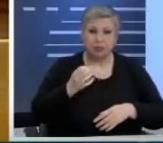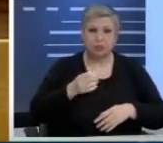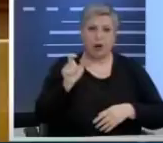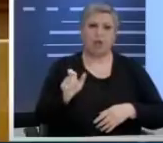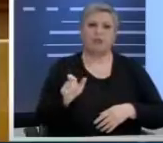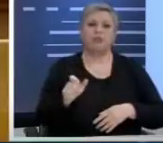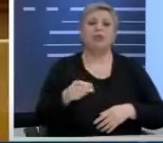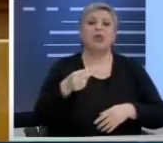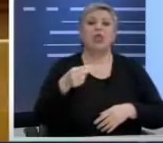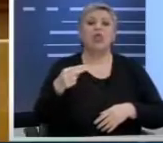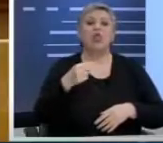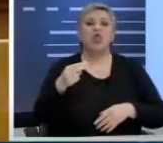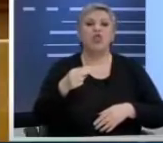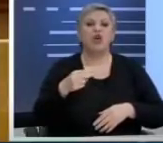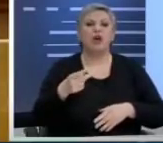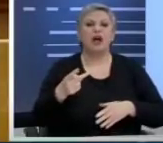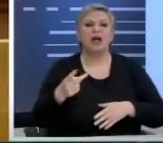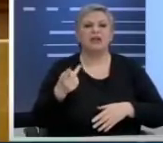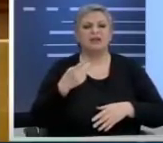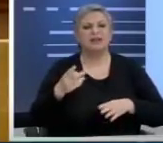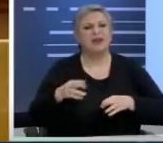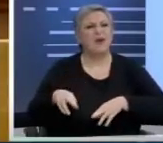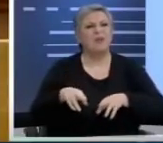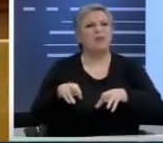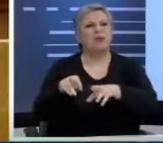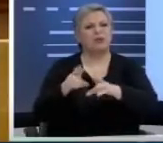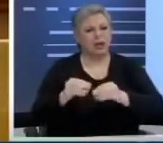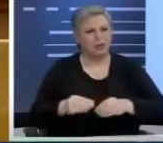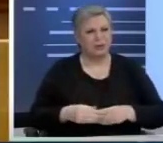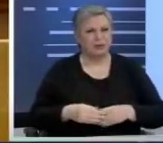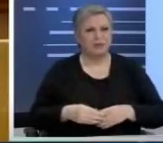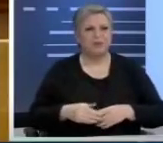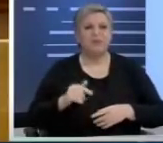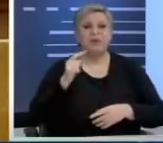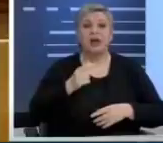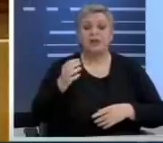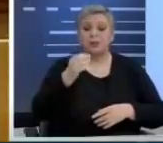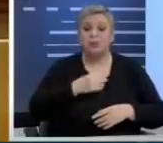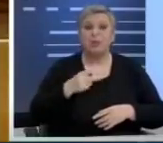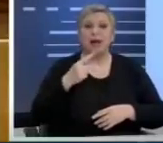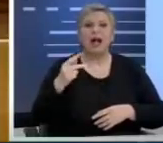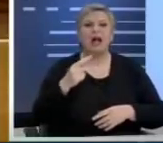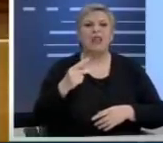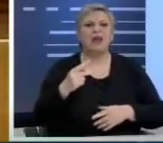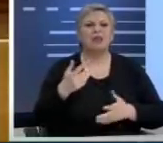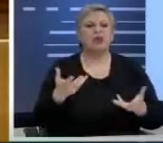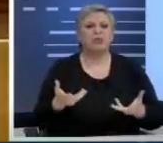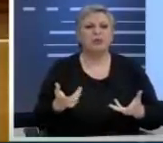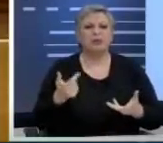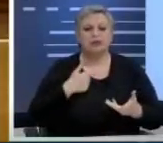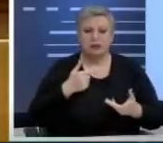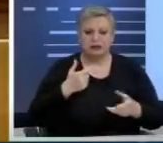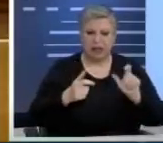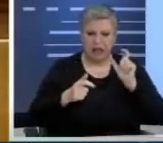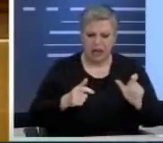Έχουμε μάθει τίποτα από το ερώτημα που έβαλε ο Καραθανασόπουλος? Θα λέμε ανάπτυξη, ανάπτυξη, ανάπτυξη. θα βρούμε